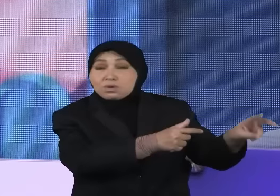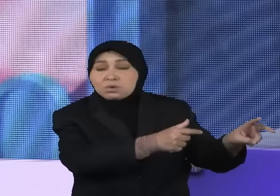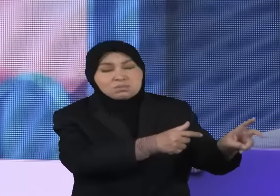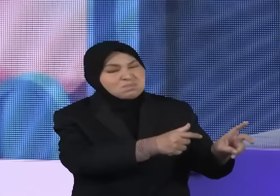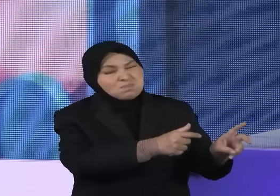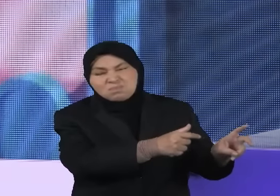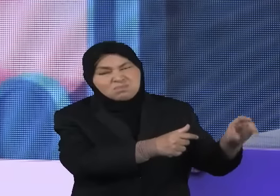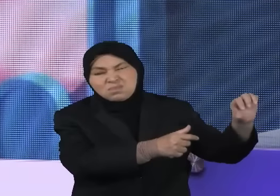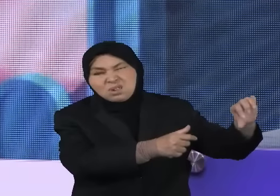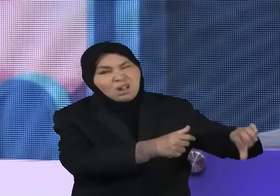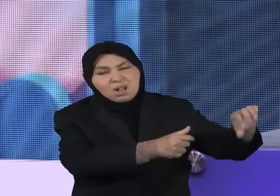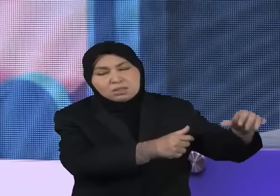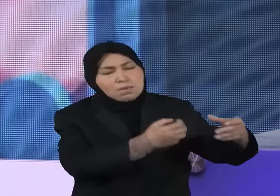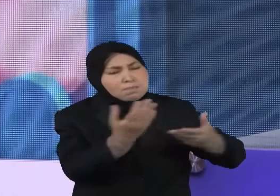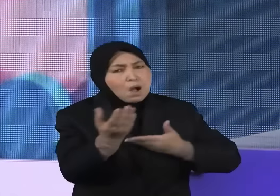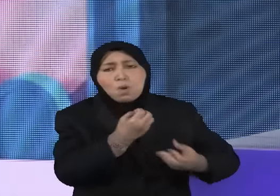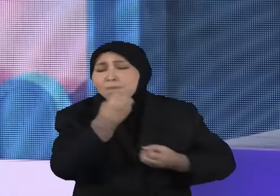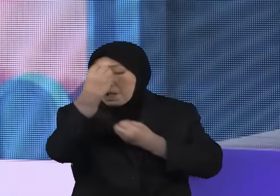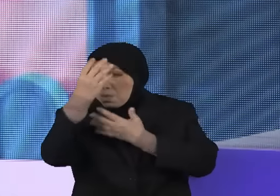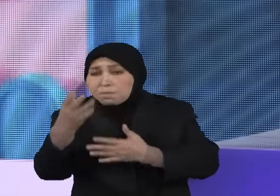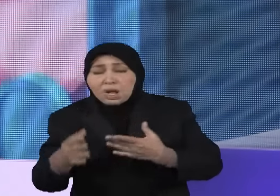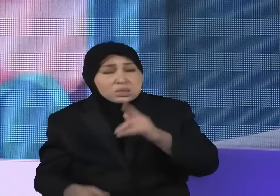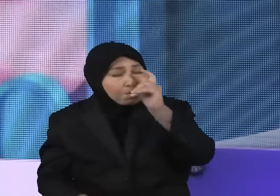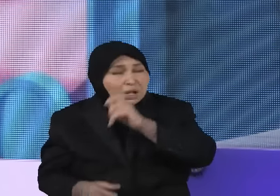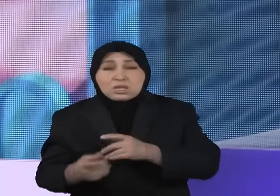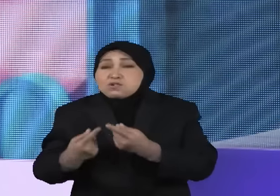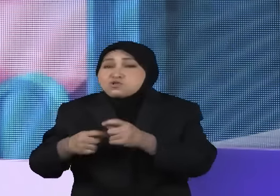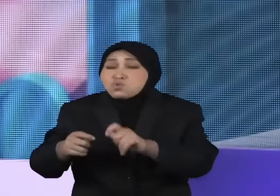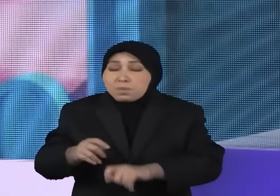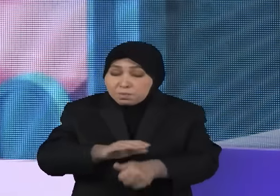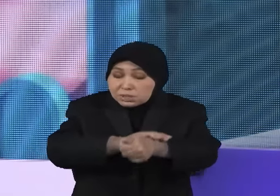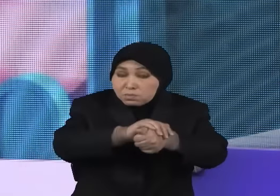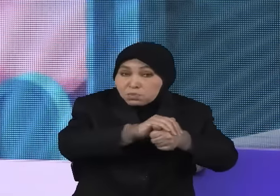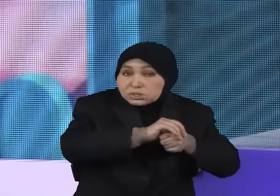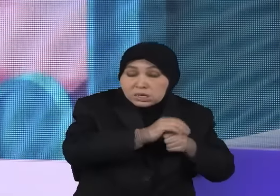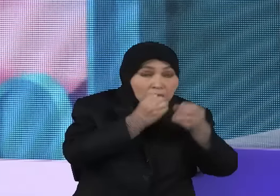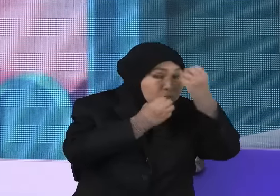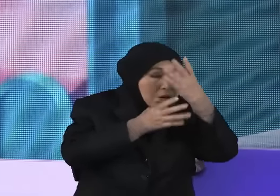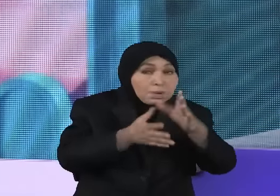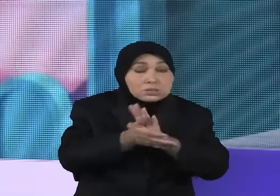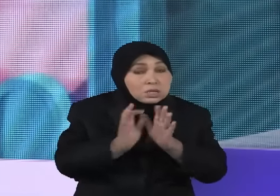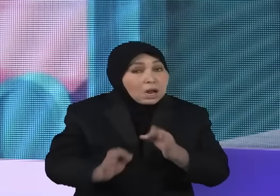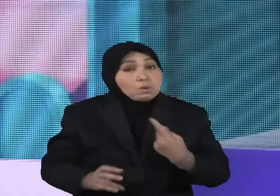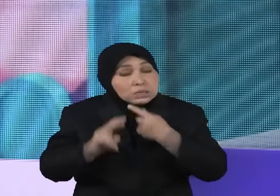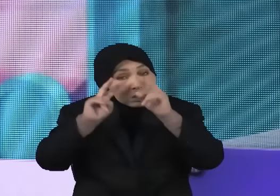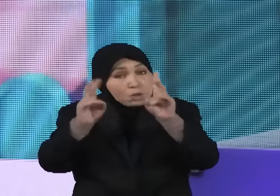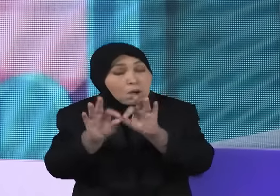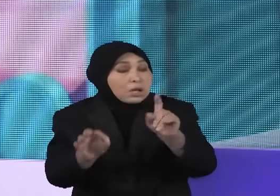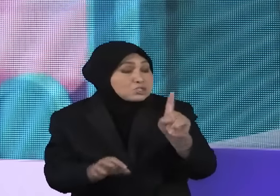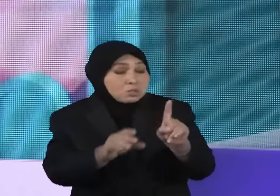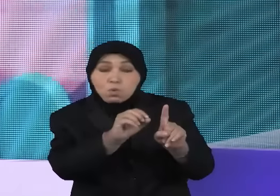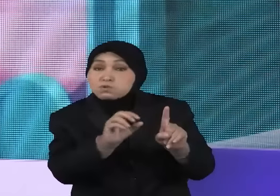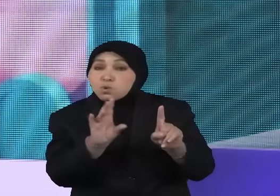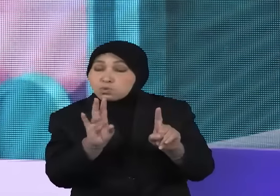ya, kerana membawakan maklumat palsu ataupun cuba menyembunyikan. Jadi kalau kita lihat pada ayat 107